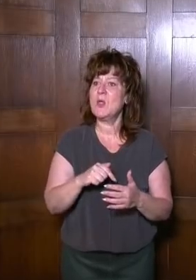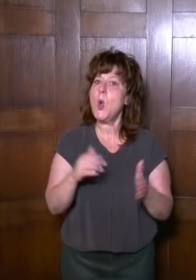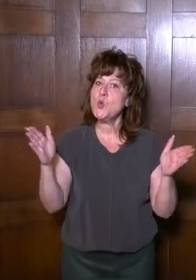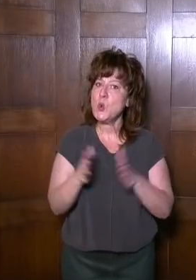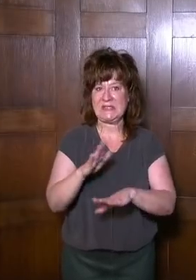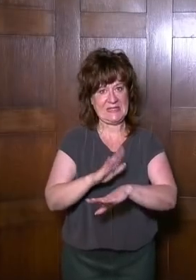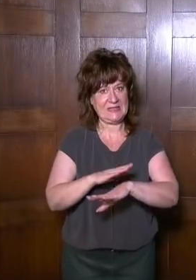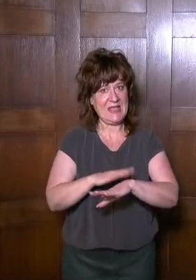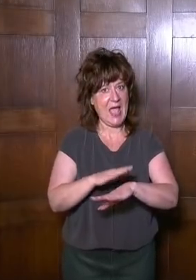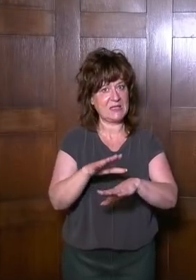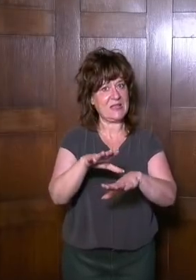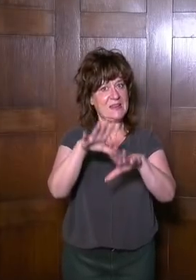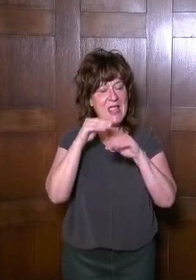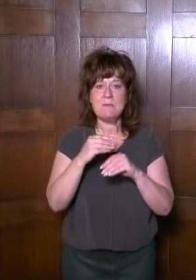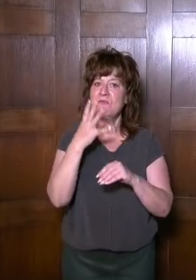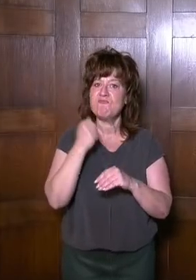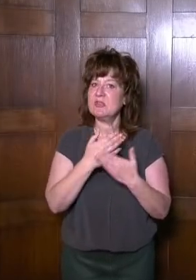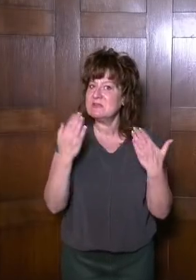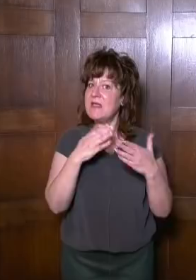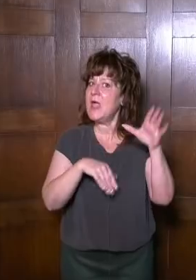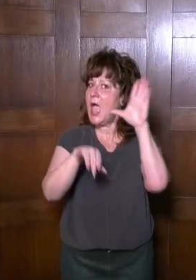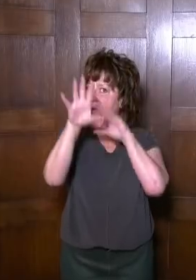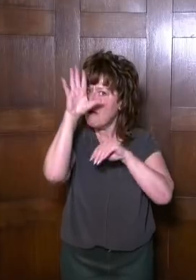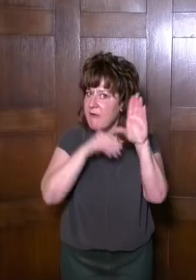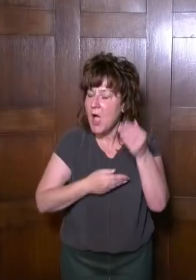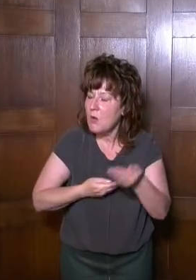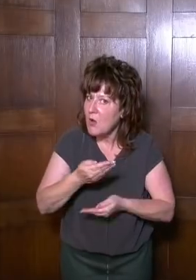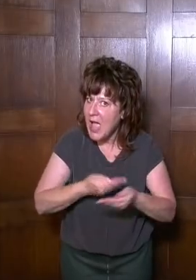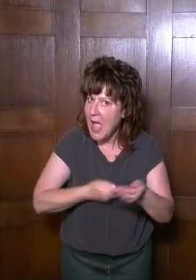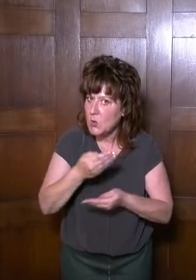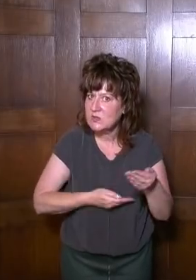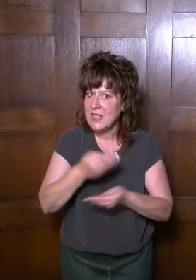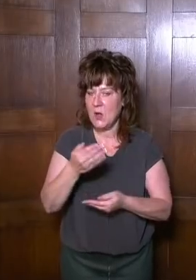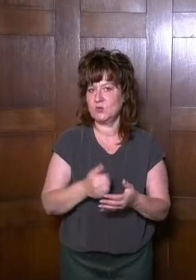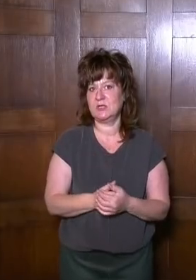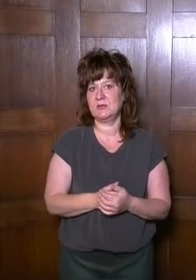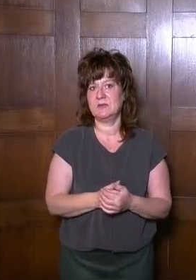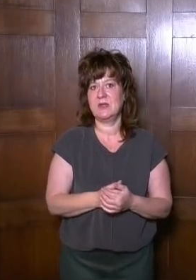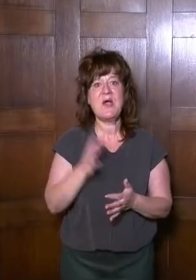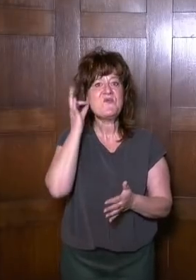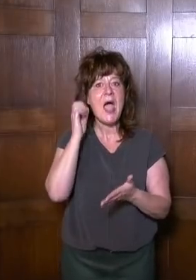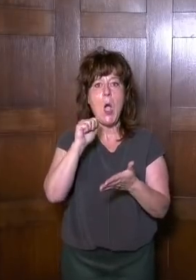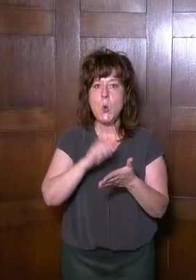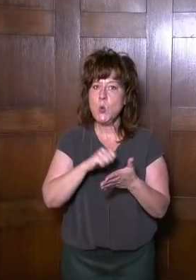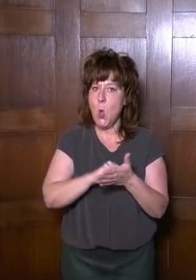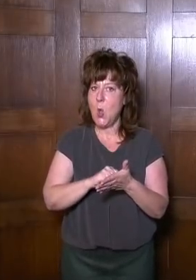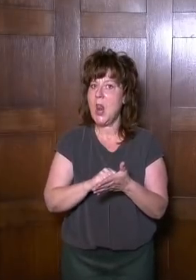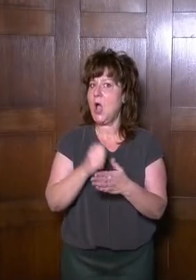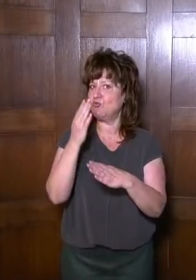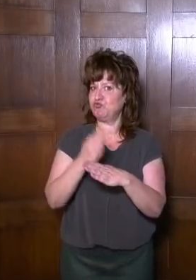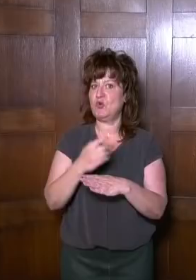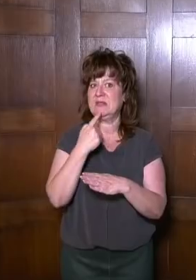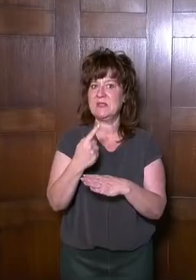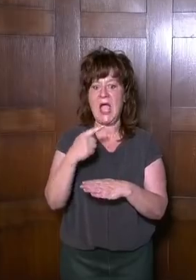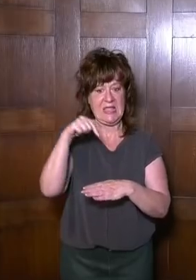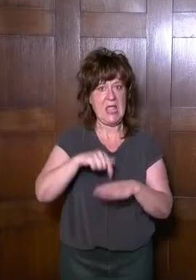nehmen, Erfahrungen auszutauschen. Frau Köhler hat es gesagt, natürlich darf hier alles